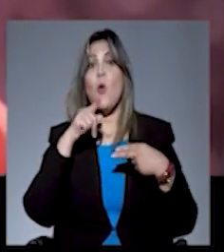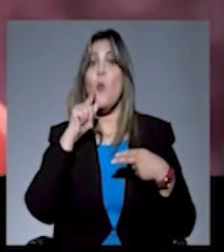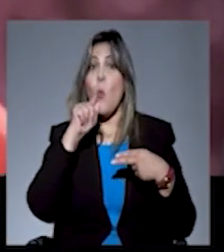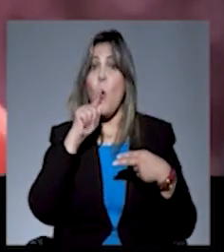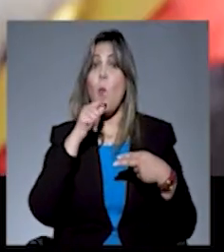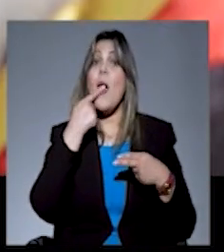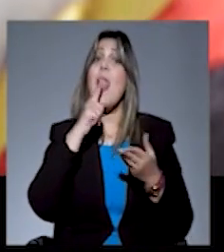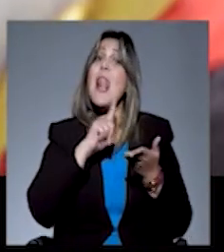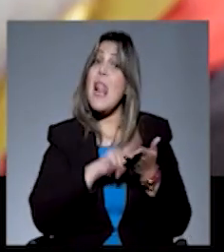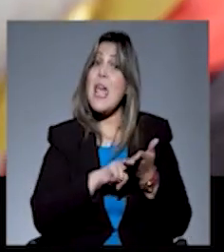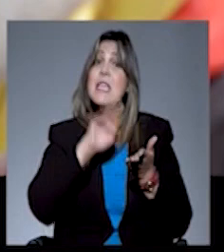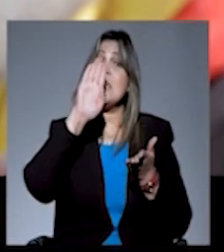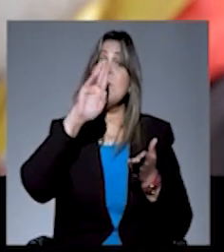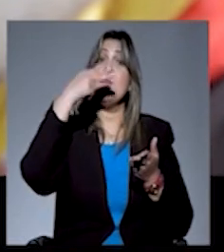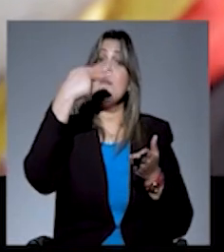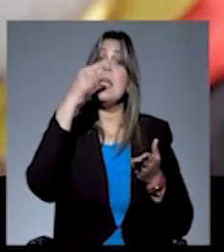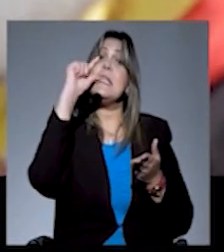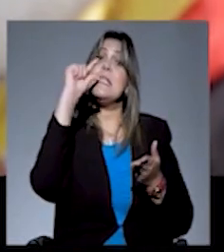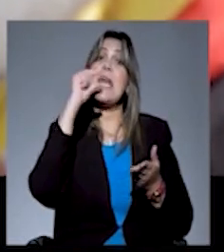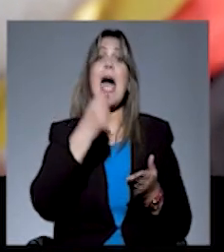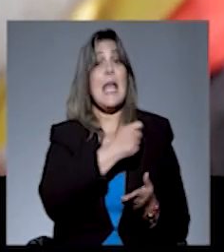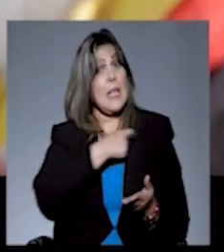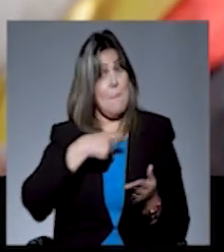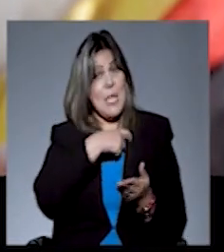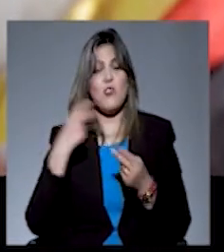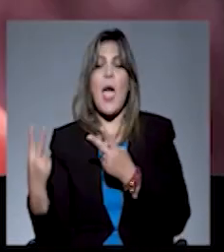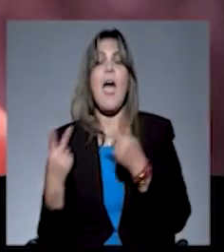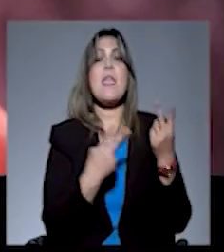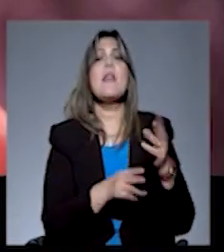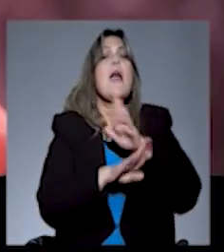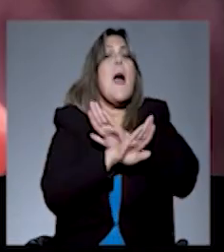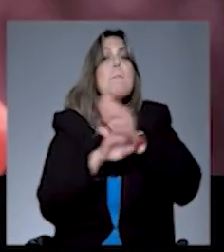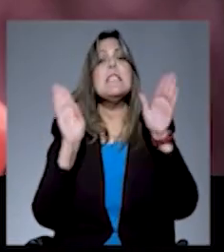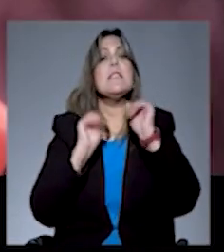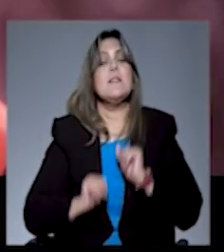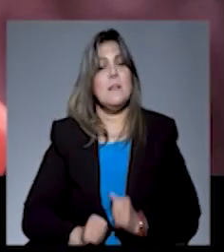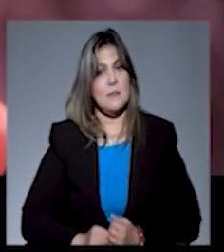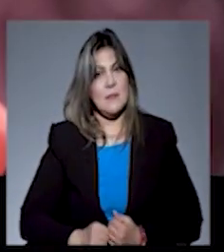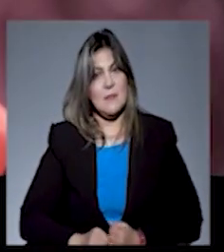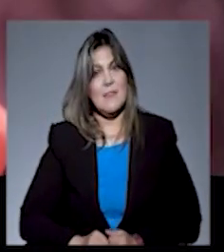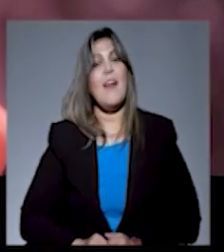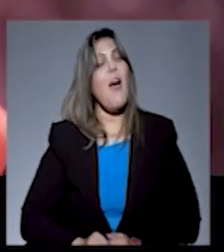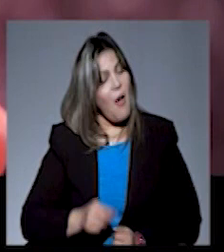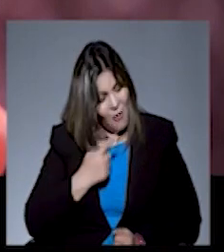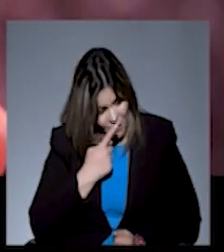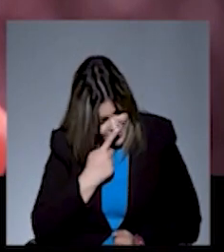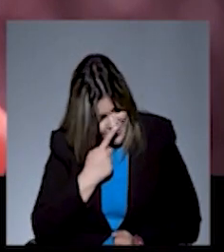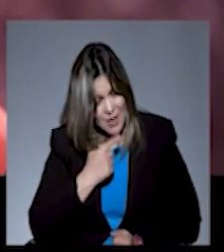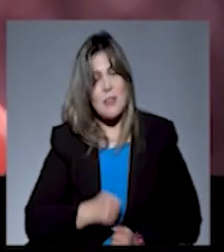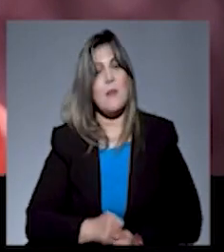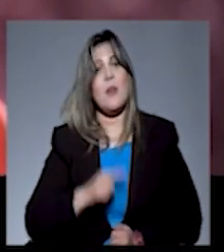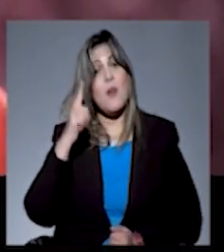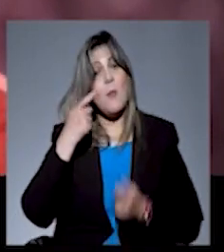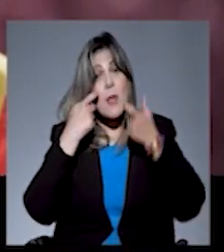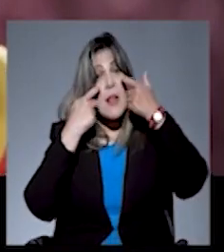سعد باشا زغلول. حاضر يا سيد، انا حالا هبعت الجواب ده بنفسي. ربنا يحمي بلده وشعبه. امين.